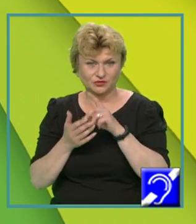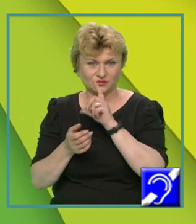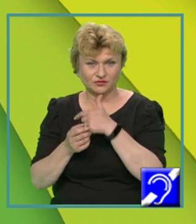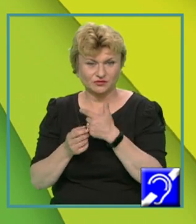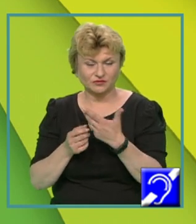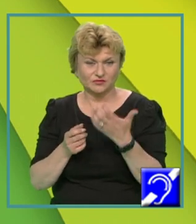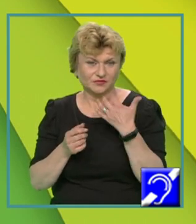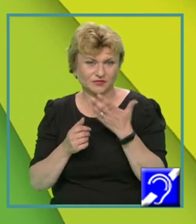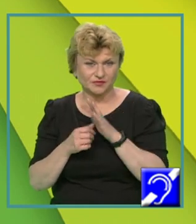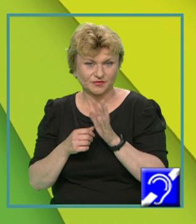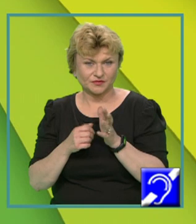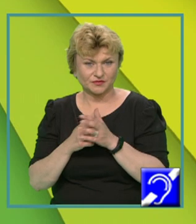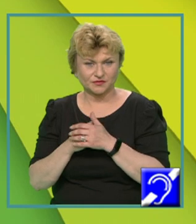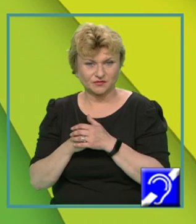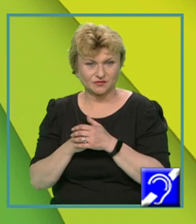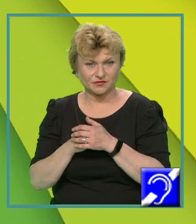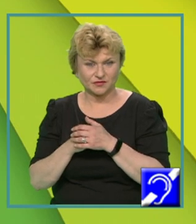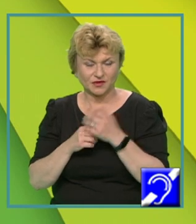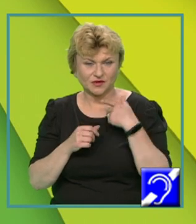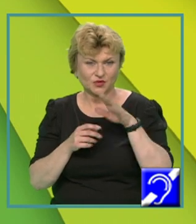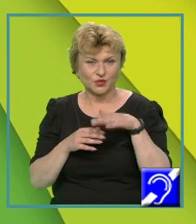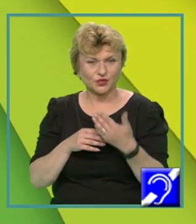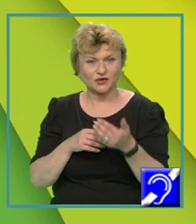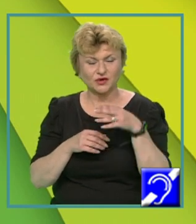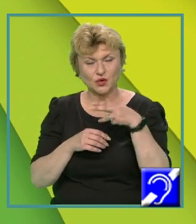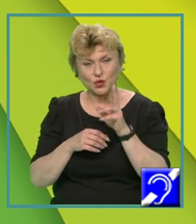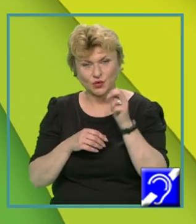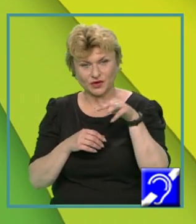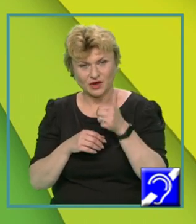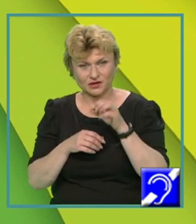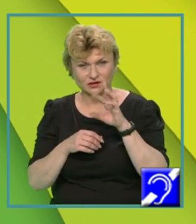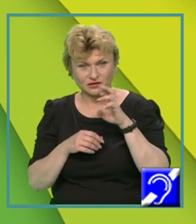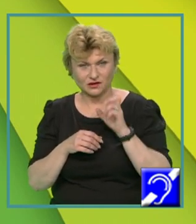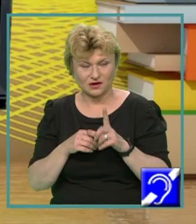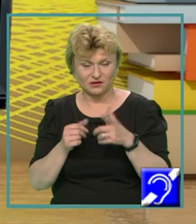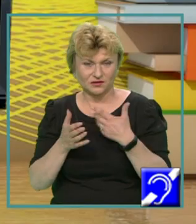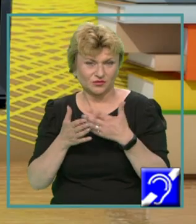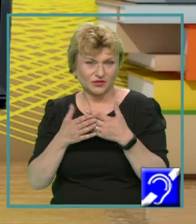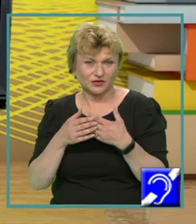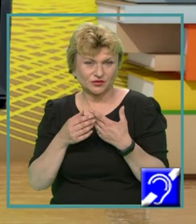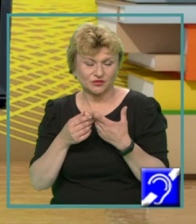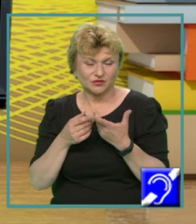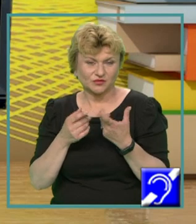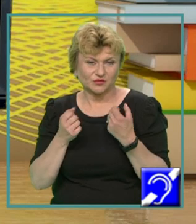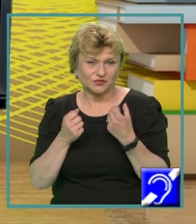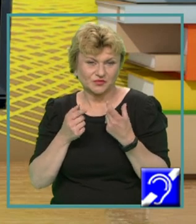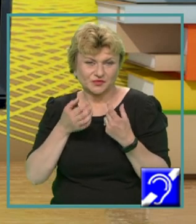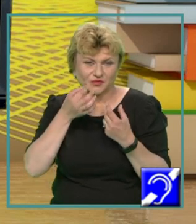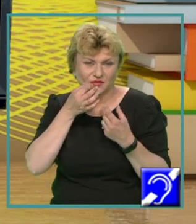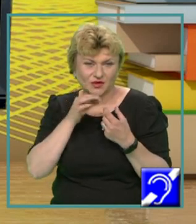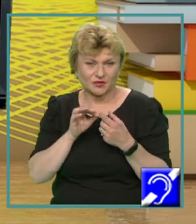tactilă grosieră. Vedeți spinotalamicul lateral pentru sensibilitate termică și dureroasă. Mai departe o să